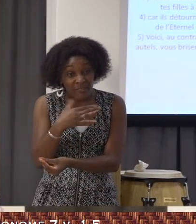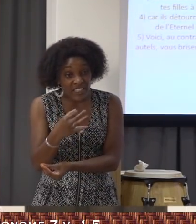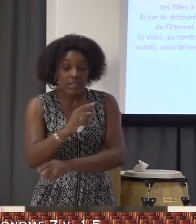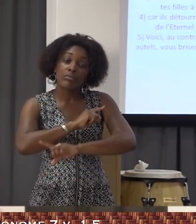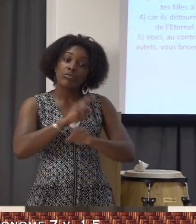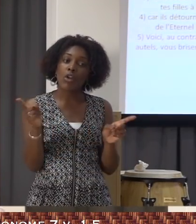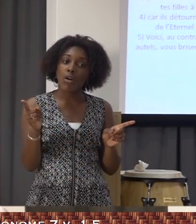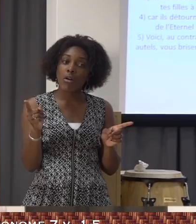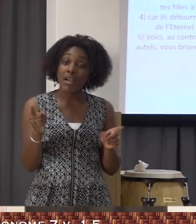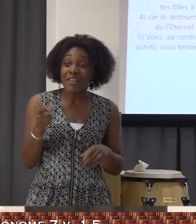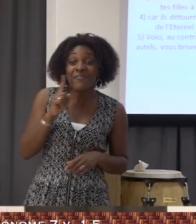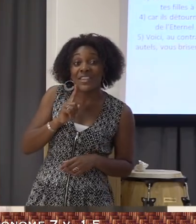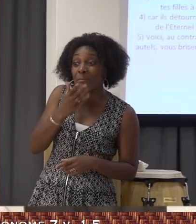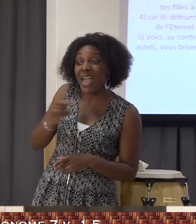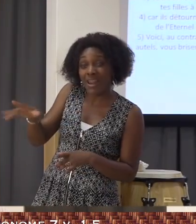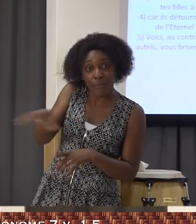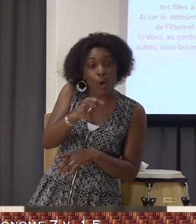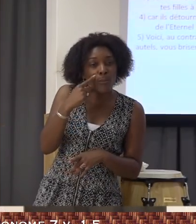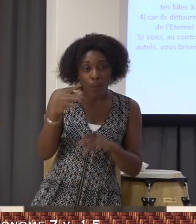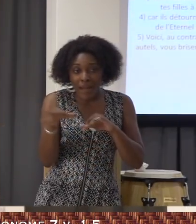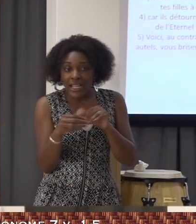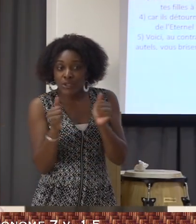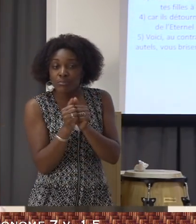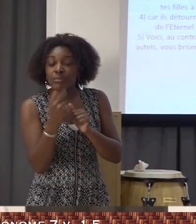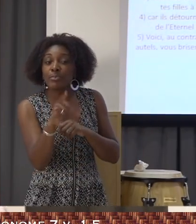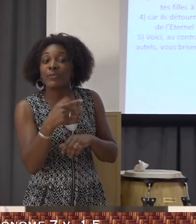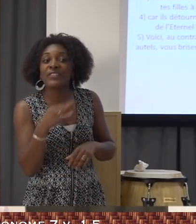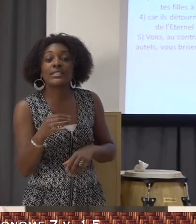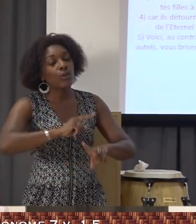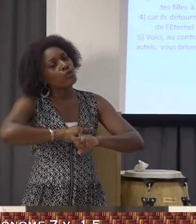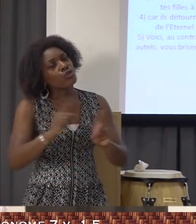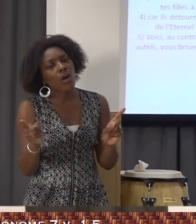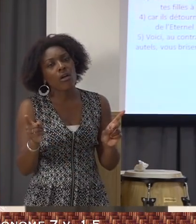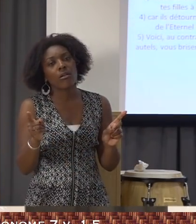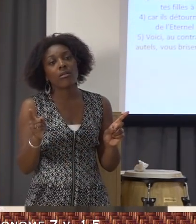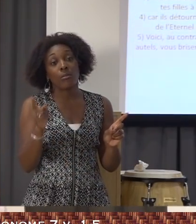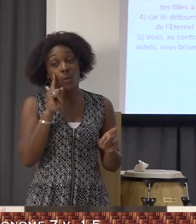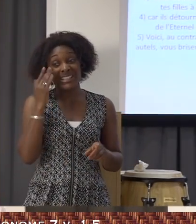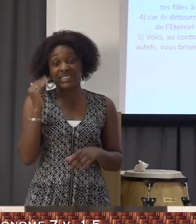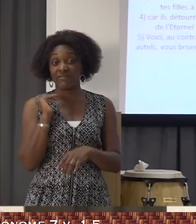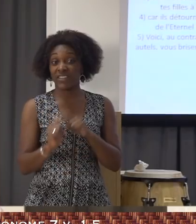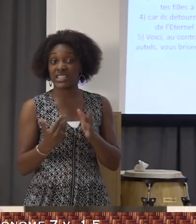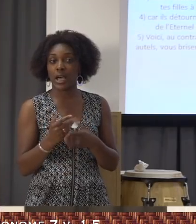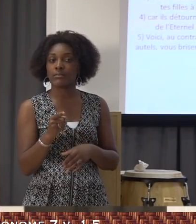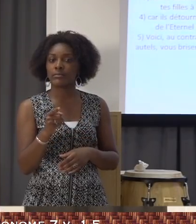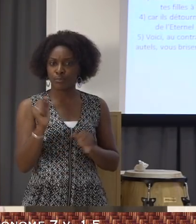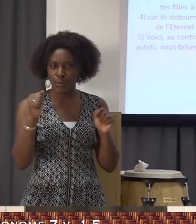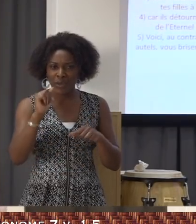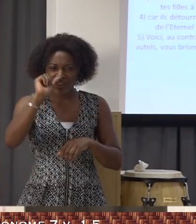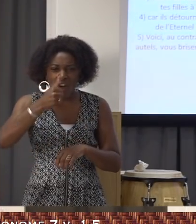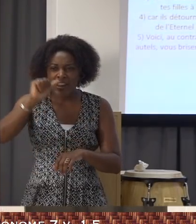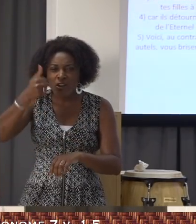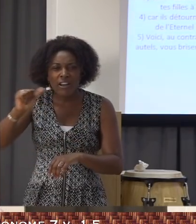ne prendras point leurs filles pour tes fils, car ils détourneraient de moi tes fils